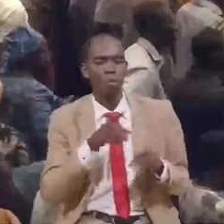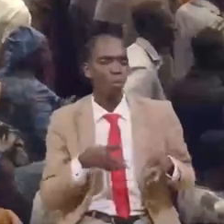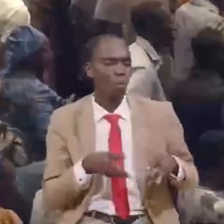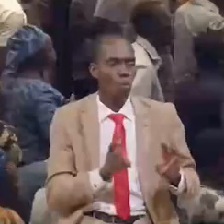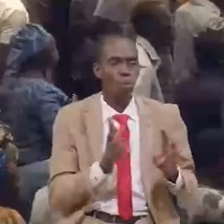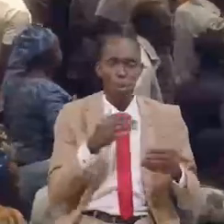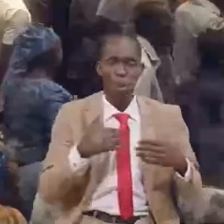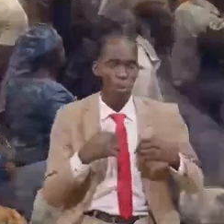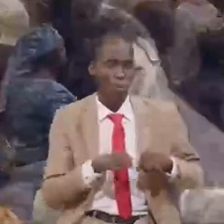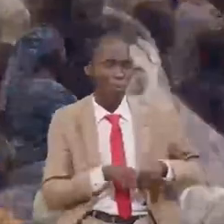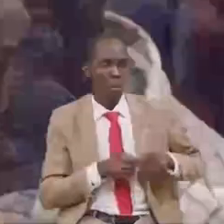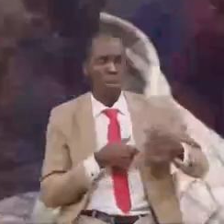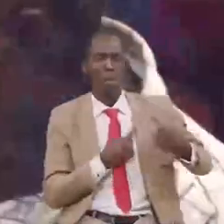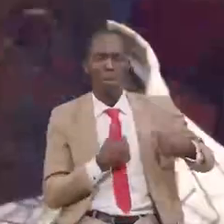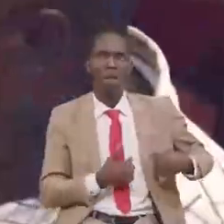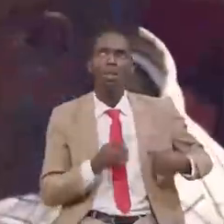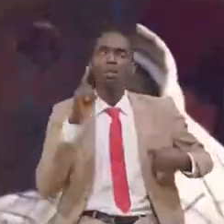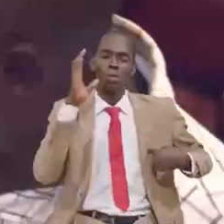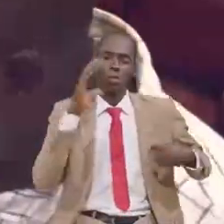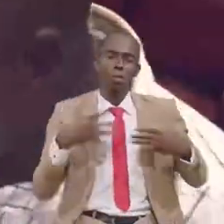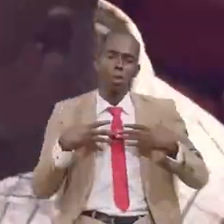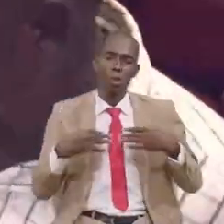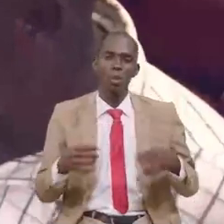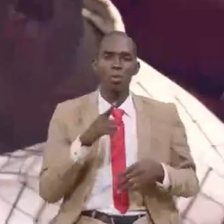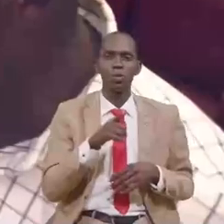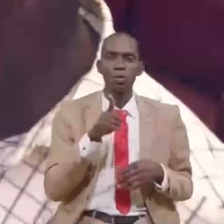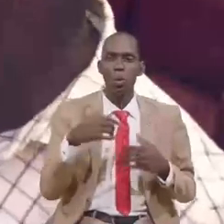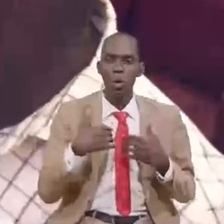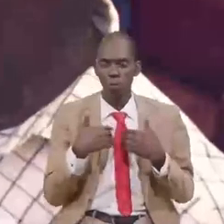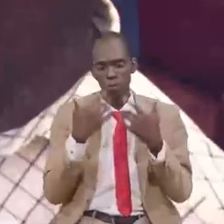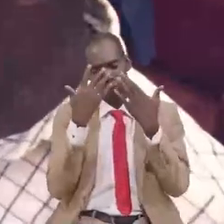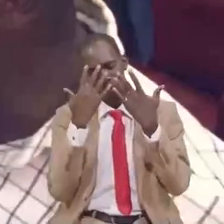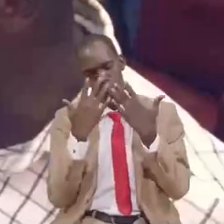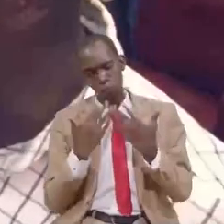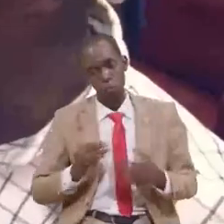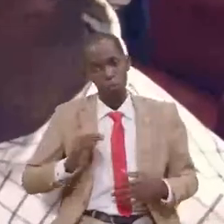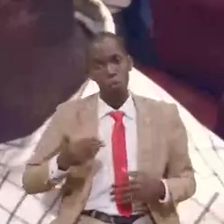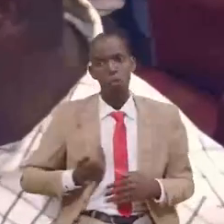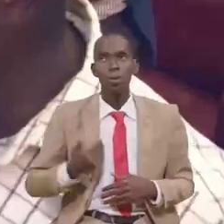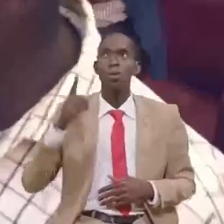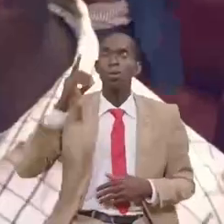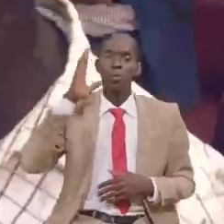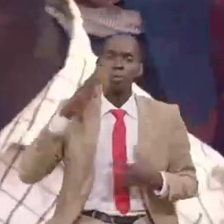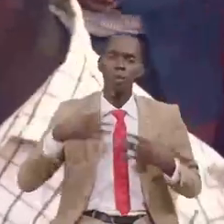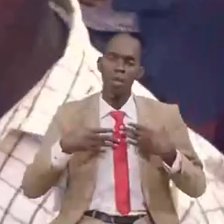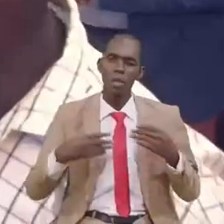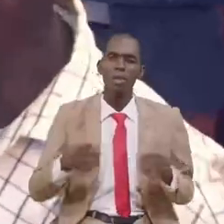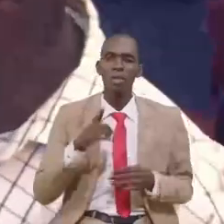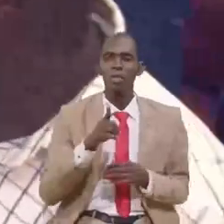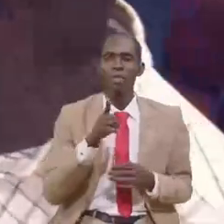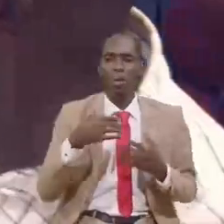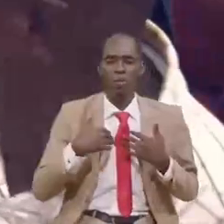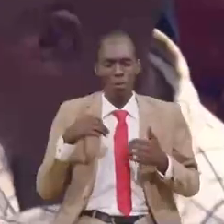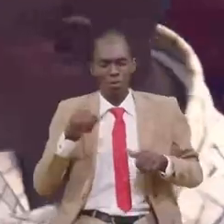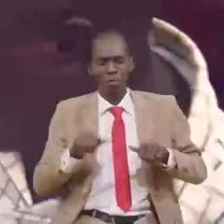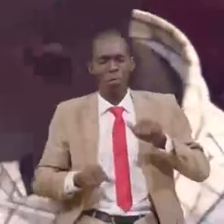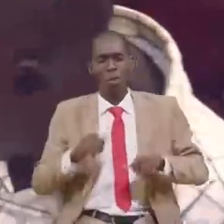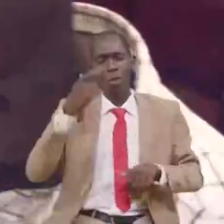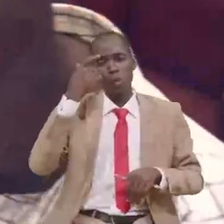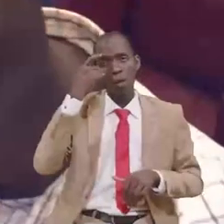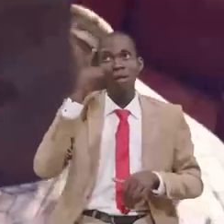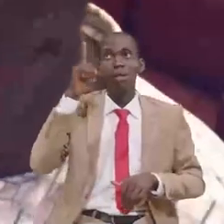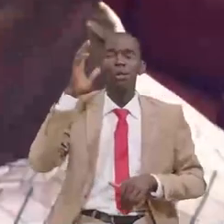guérir. Vous avez une âme triste, il va vous guérir. Vous avez un esprit douteux, il va vous